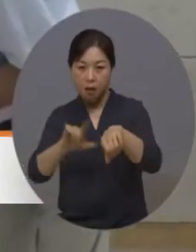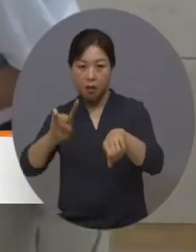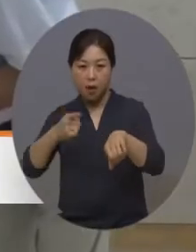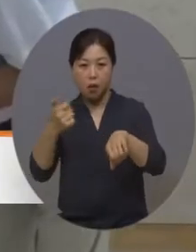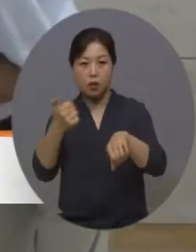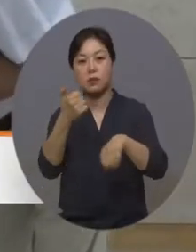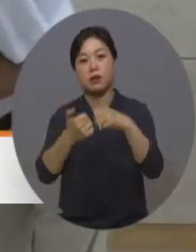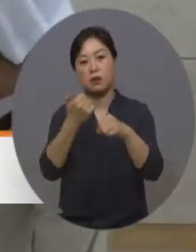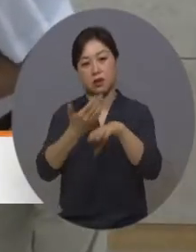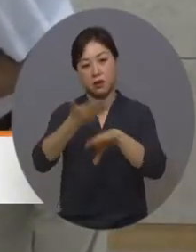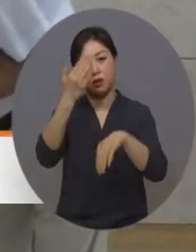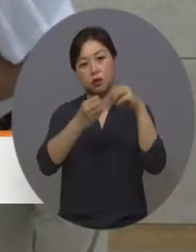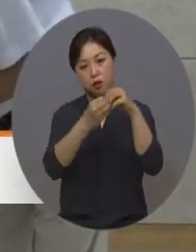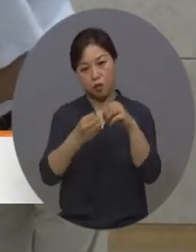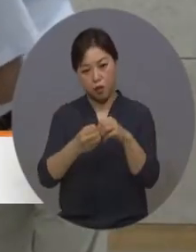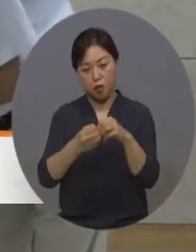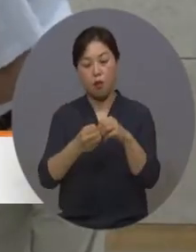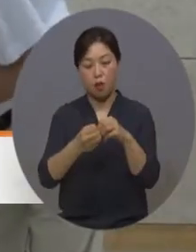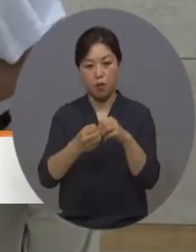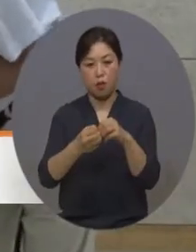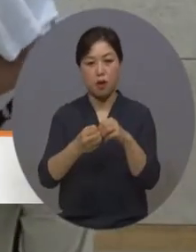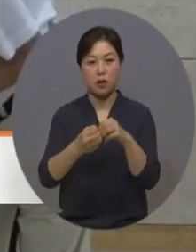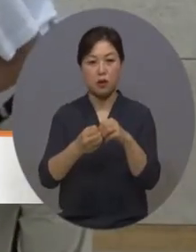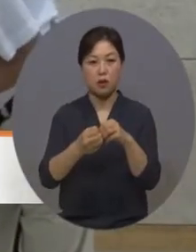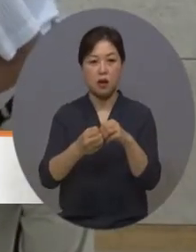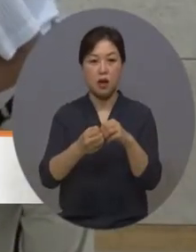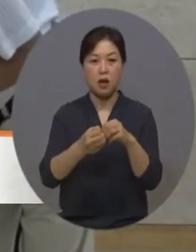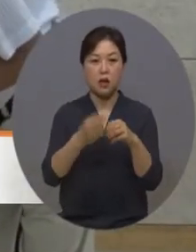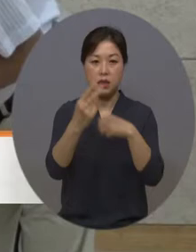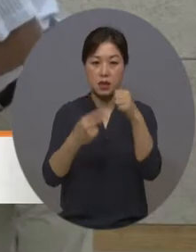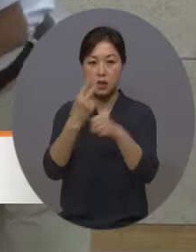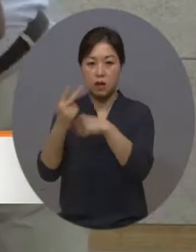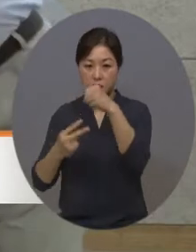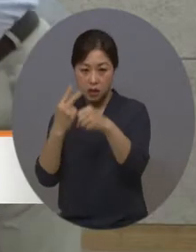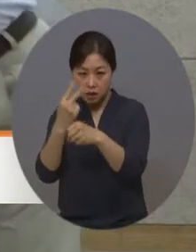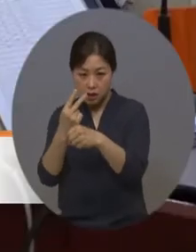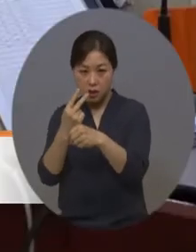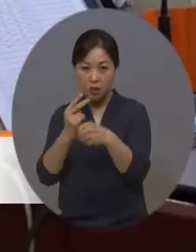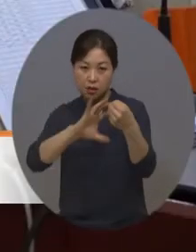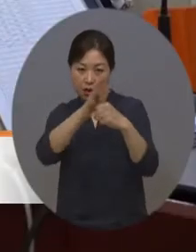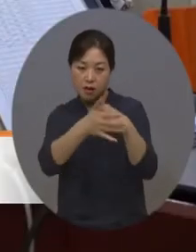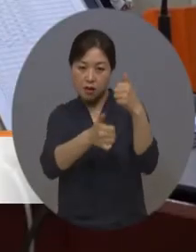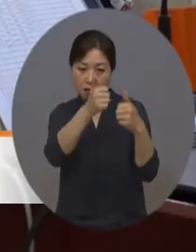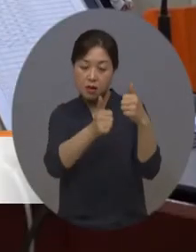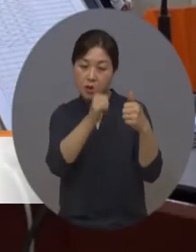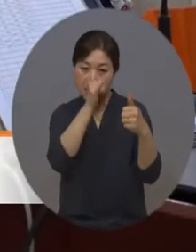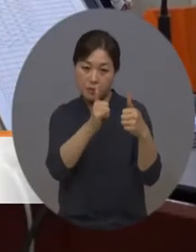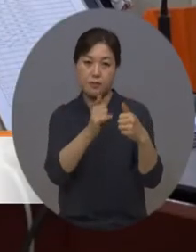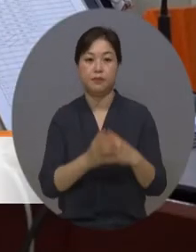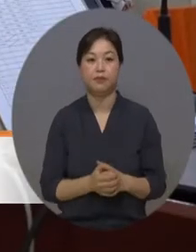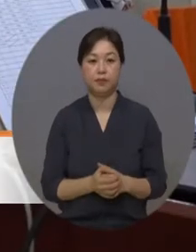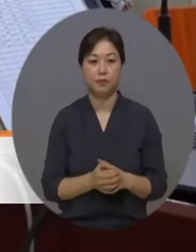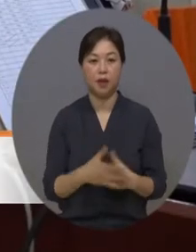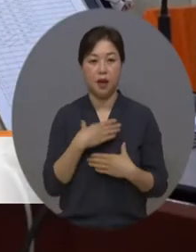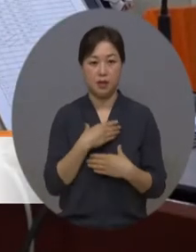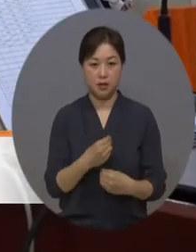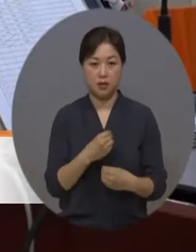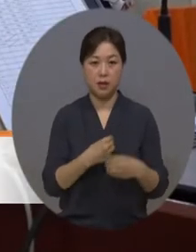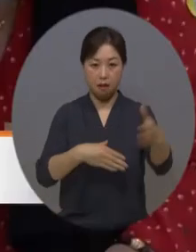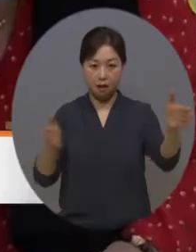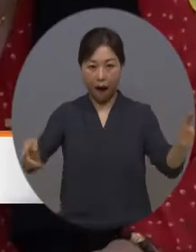매 2년마다 월드컵이 개최되며 국제 스포츠로 자리 잡았습니다 안전한 실내 경기 면서